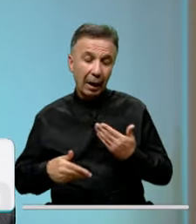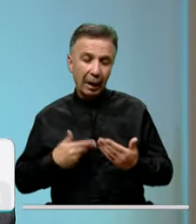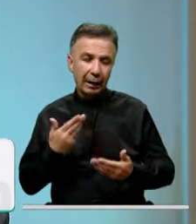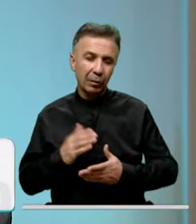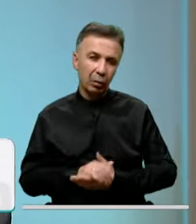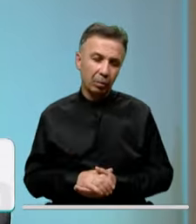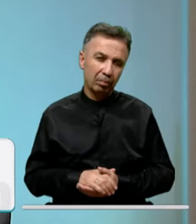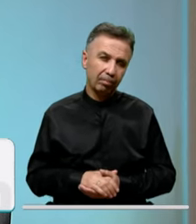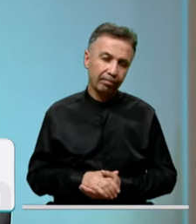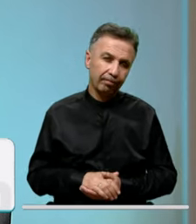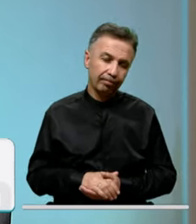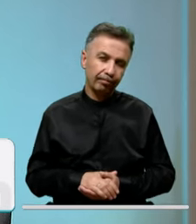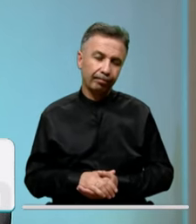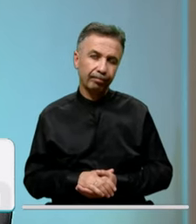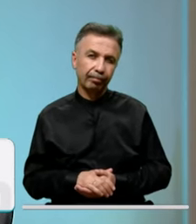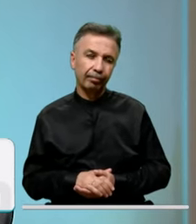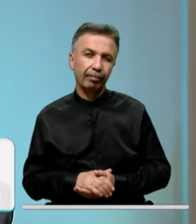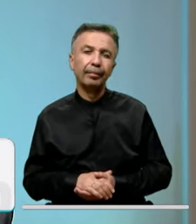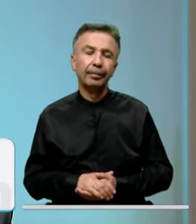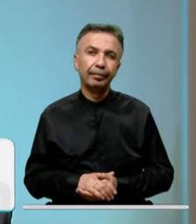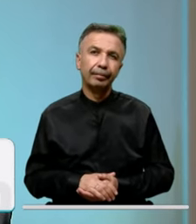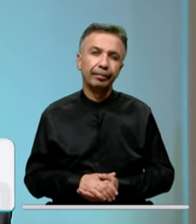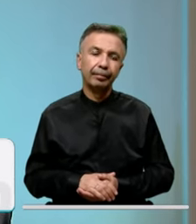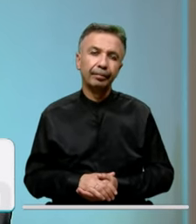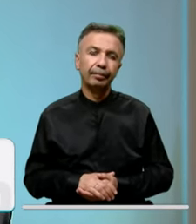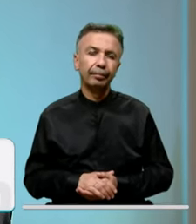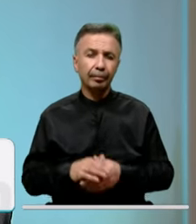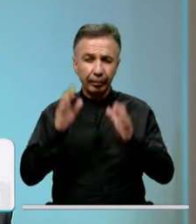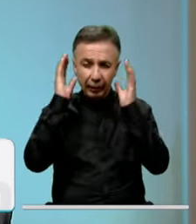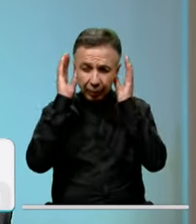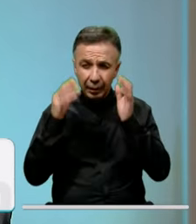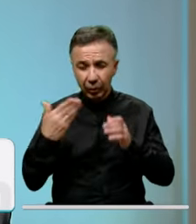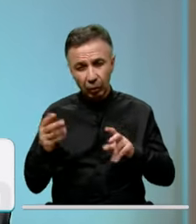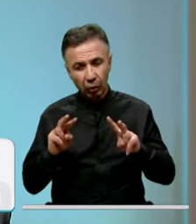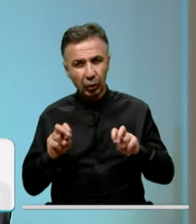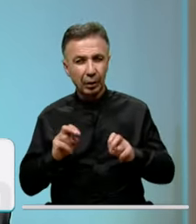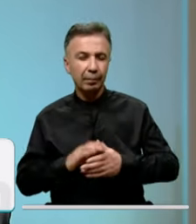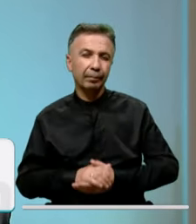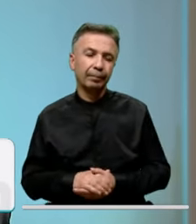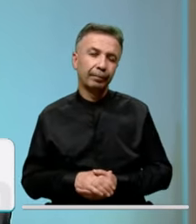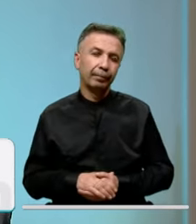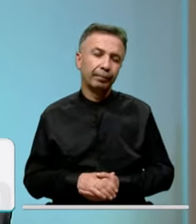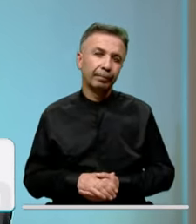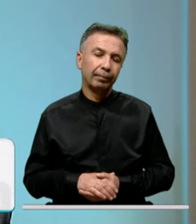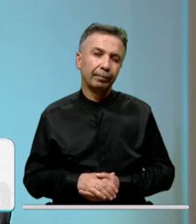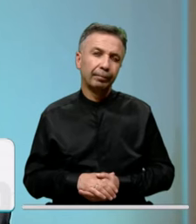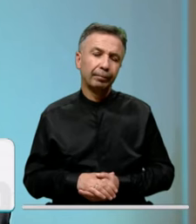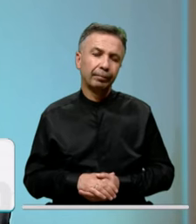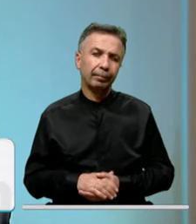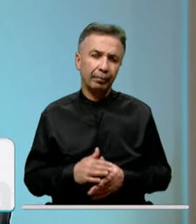Paşa Camii'nde. Yer de söyleyeyim. Eyvallah. Namazdan sonra, bu konuları anlattım namazdan sonra.